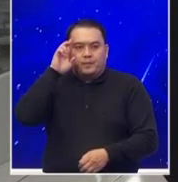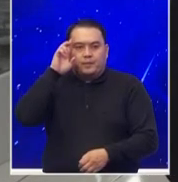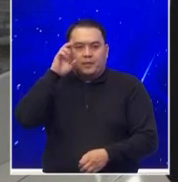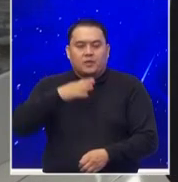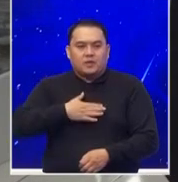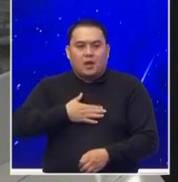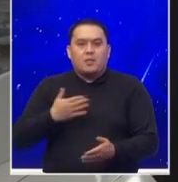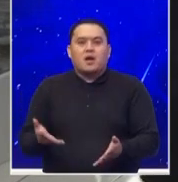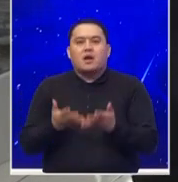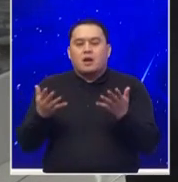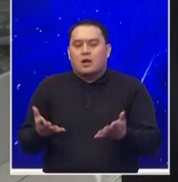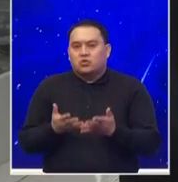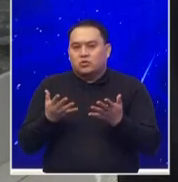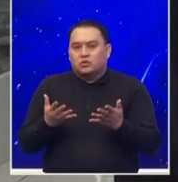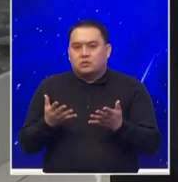конечно, намного легче.